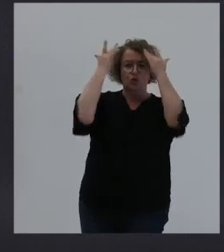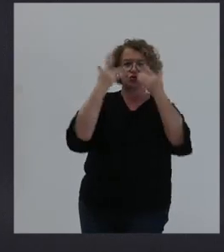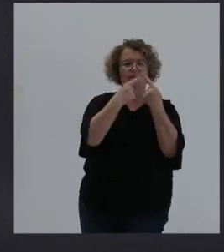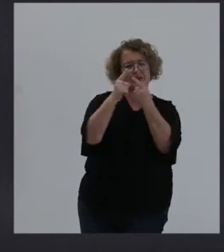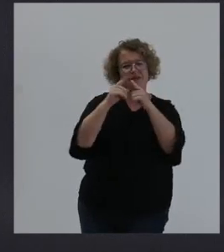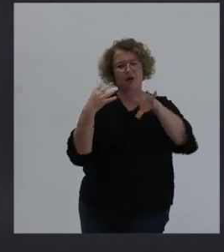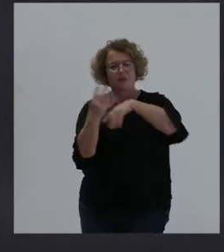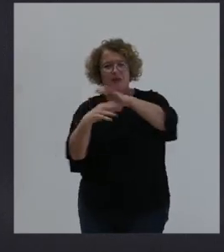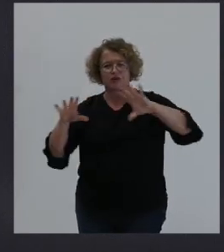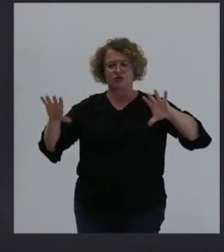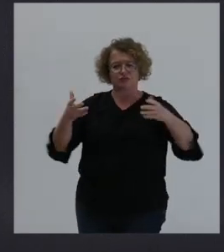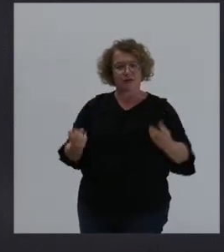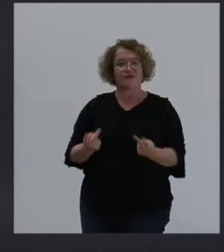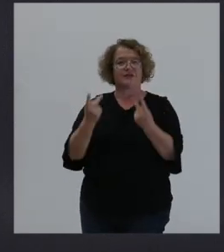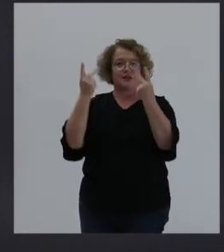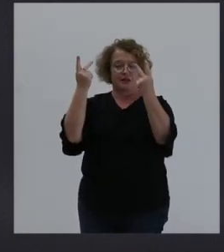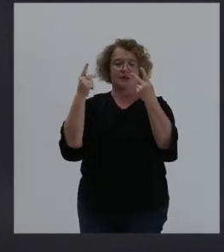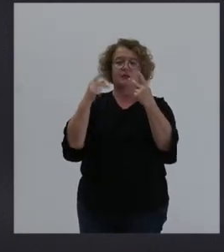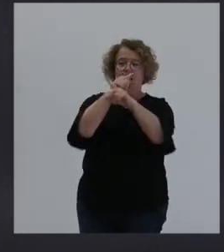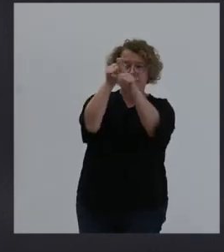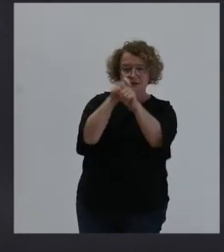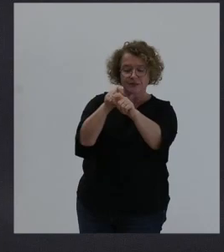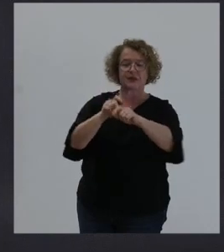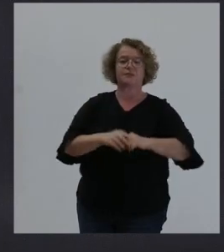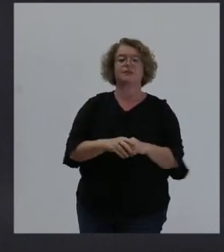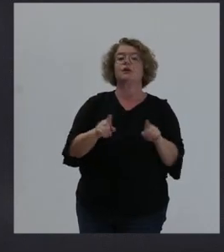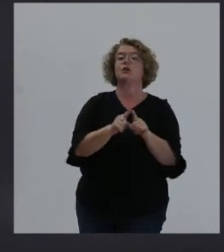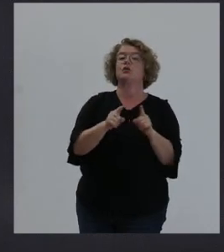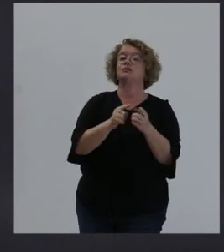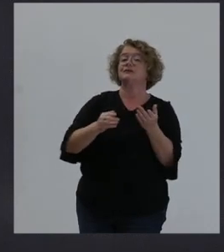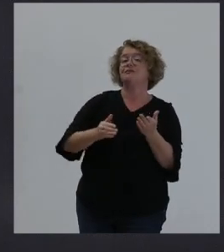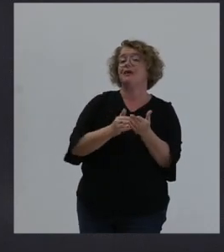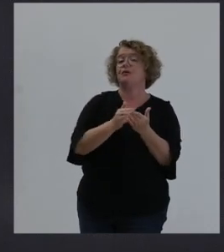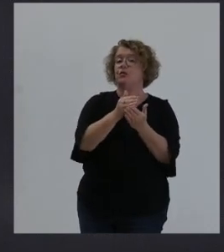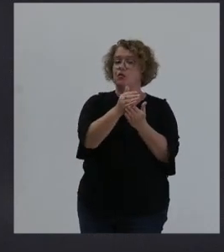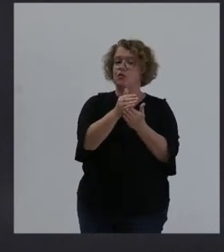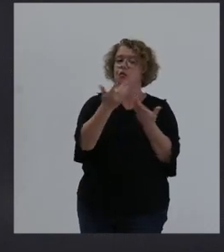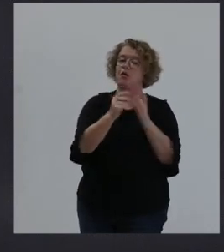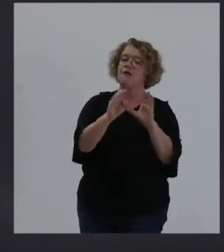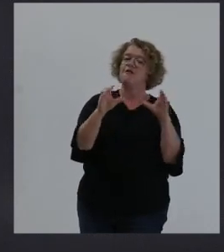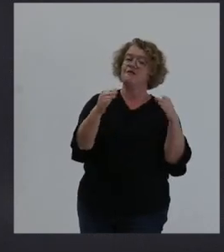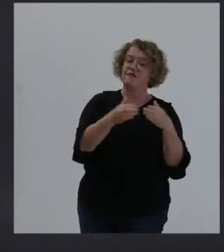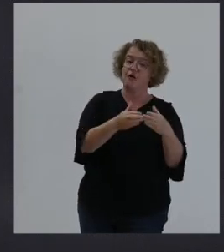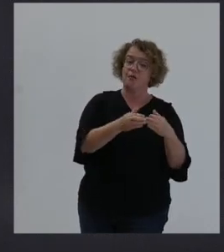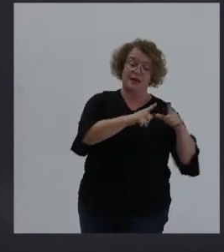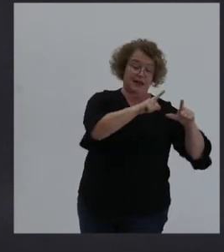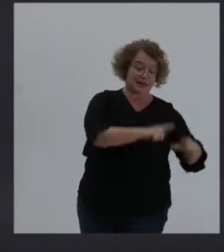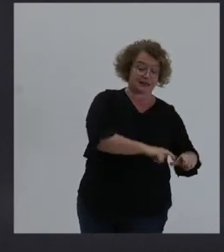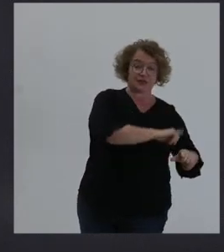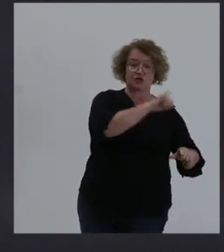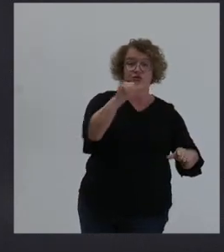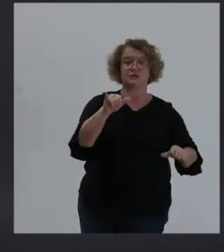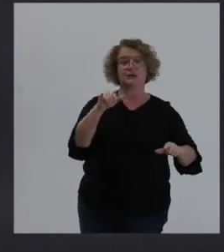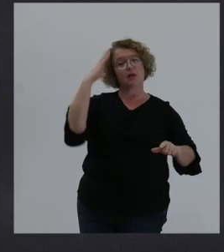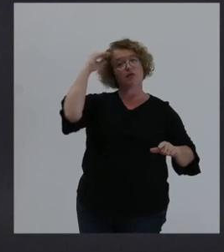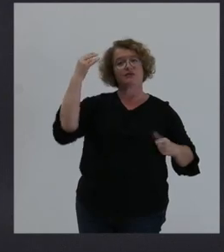clé. D'autre part, dans une logique de parcours, nous continuerons à agir pour l'attractivité de nos formations du lycée à l'insertion